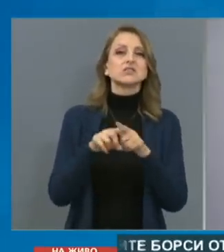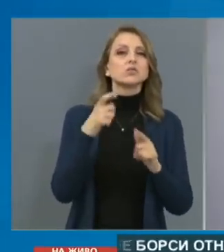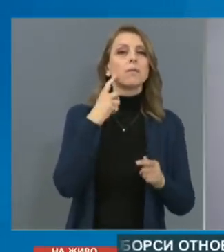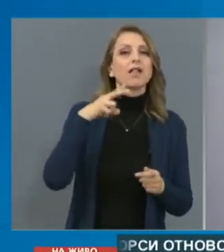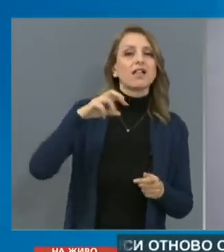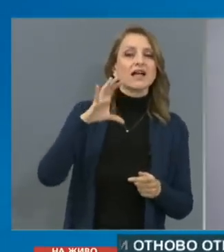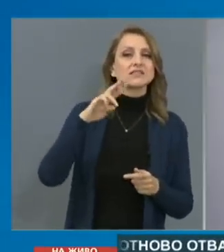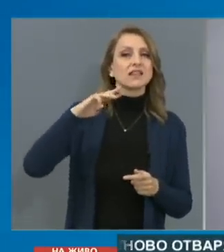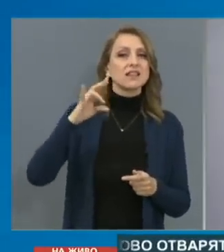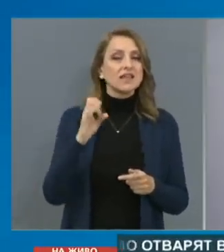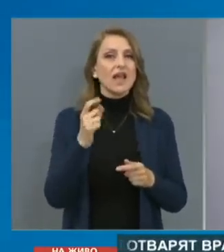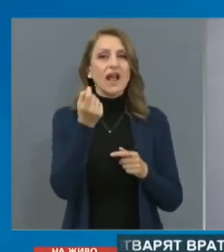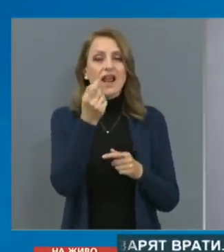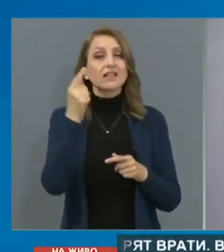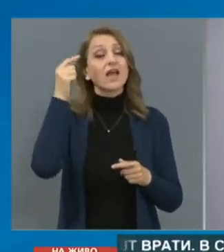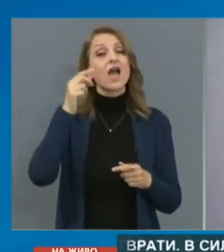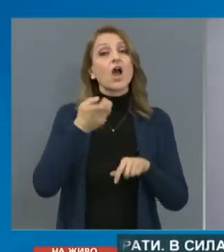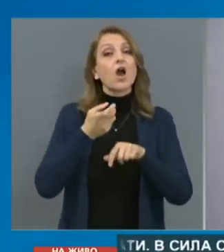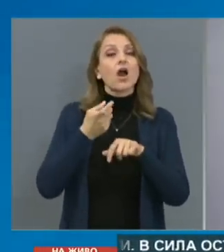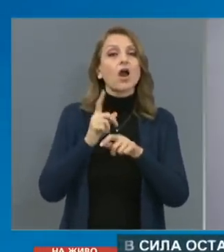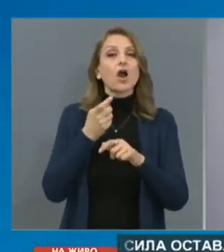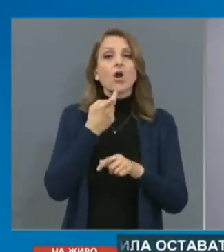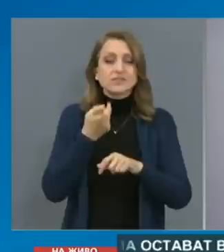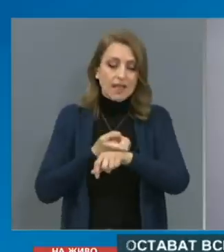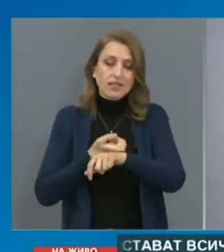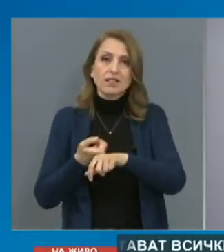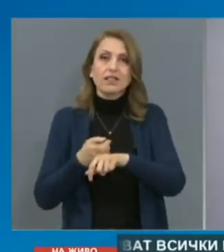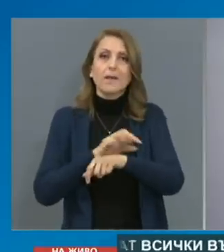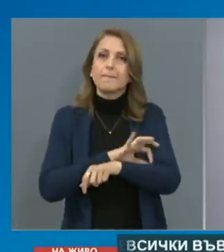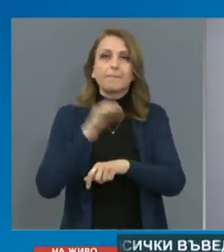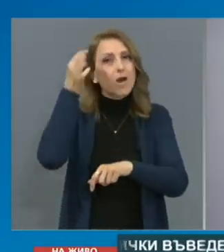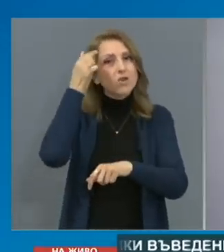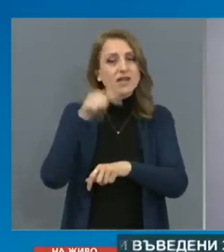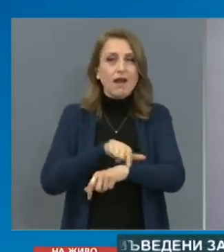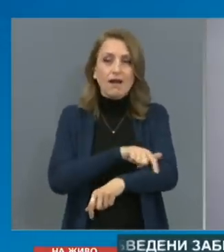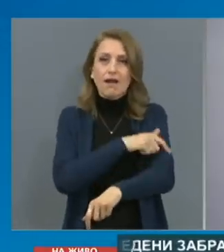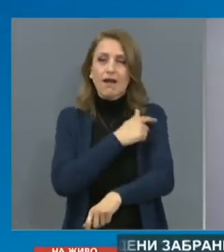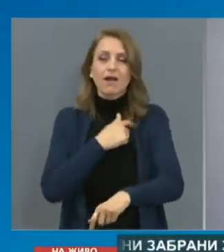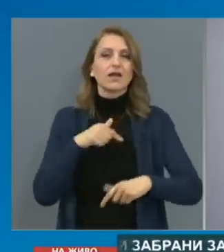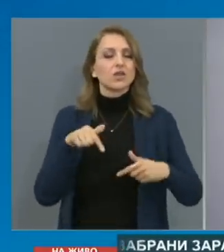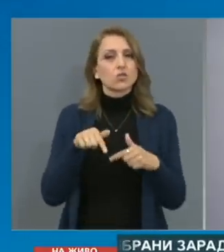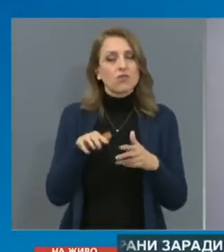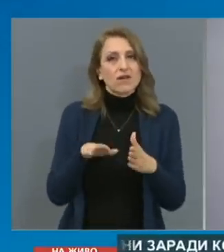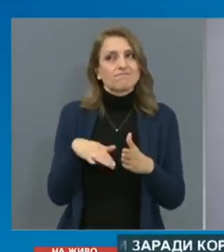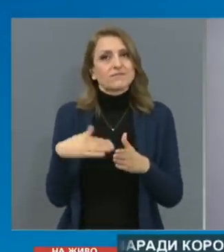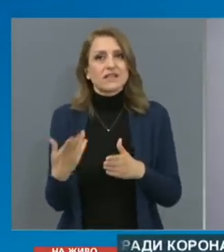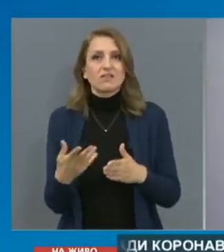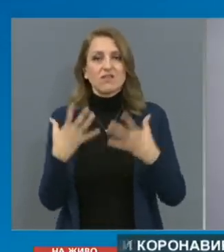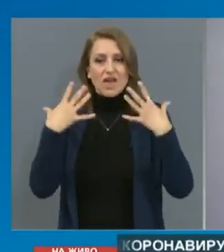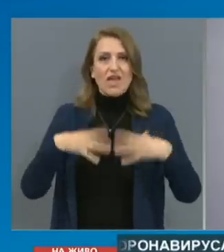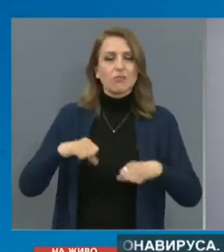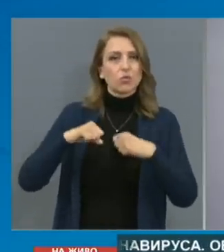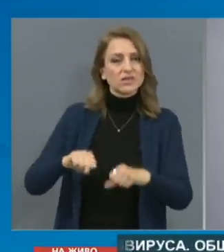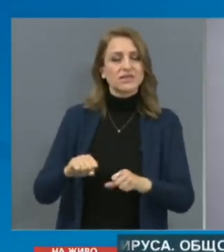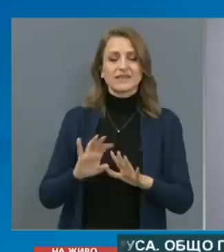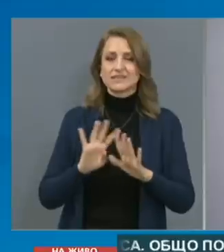в костния мозък, откъдето проистичат много тежки последици за имунитета. Така